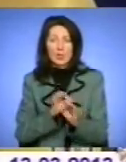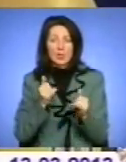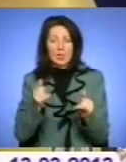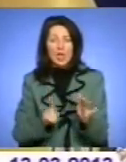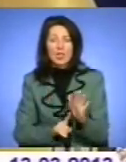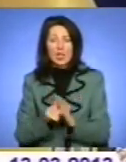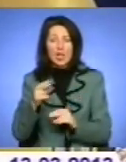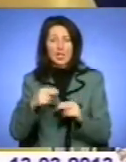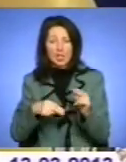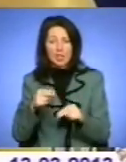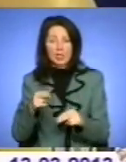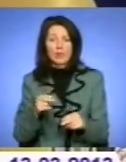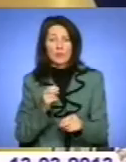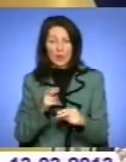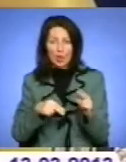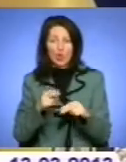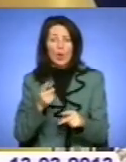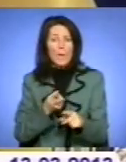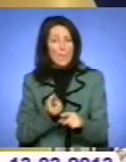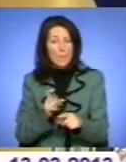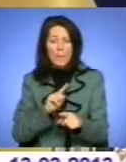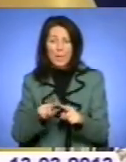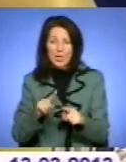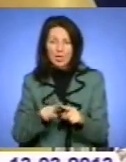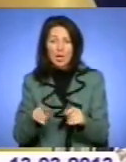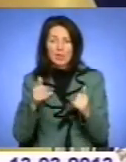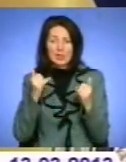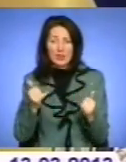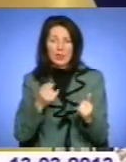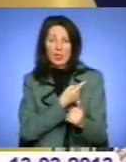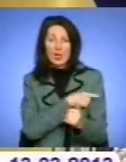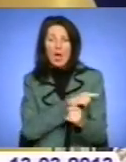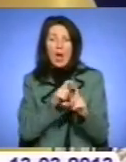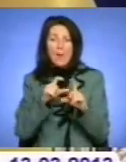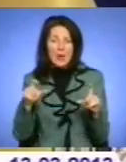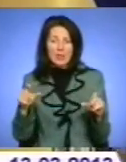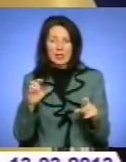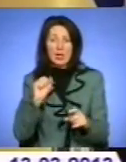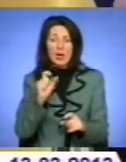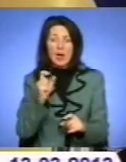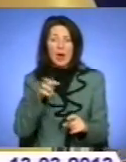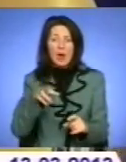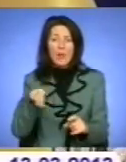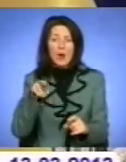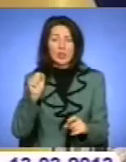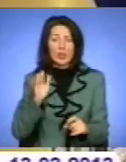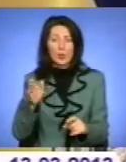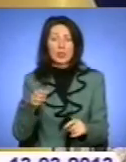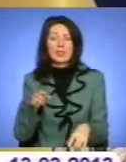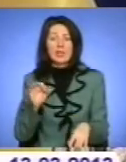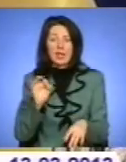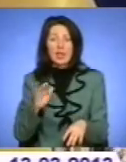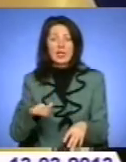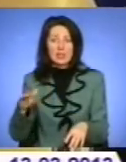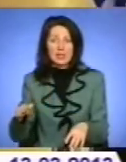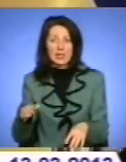его достаточно быстрыми темпами. Современная больница Ахмадед, где у нас будет детская онкогематология, например,